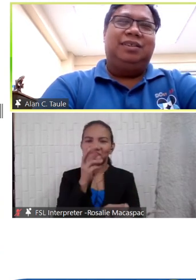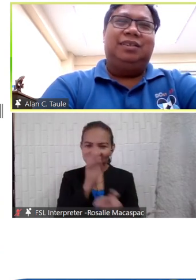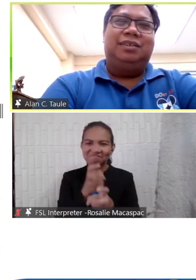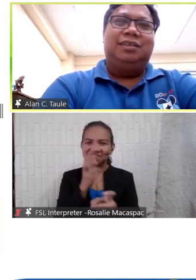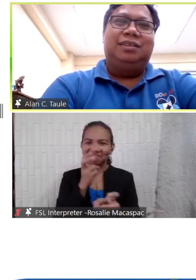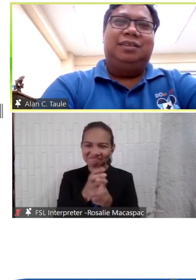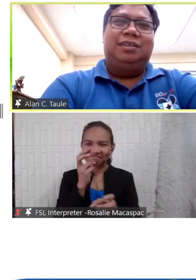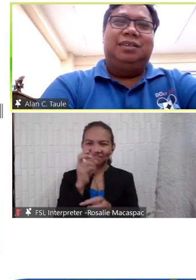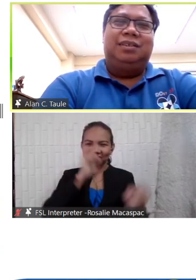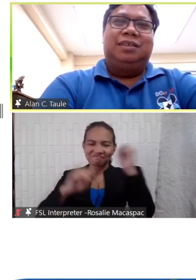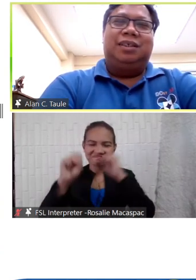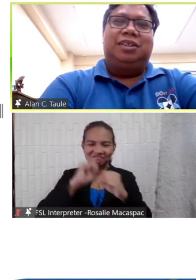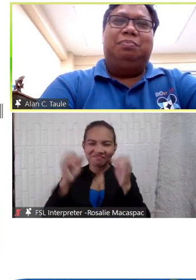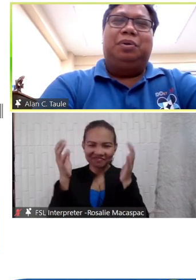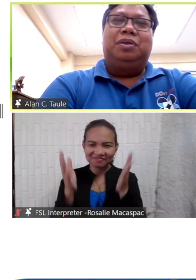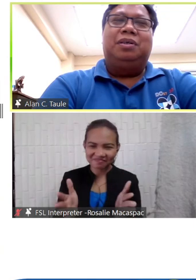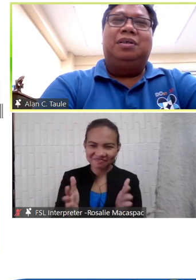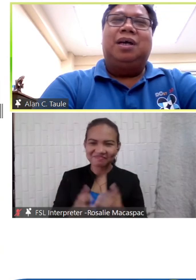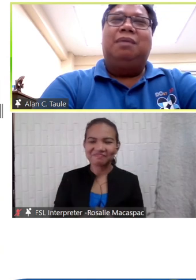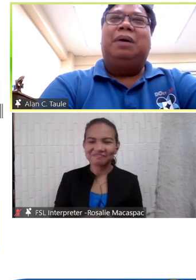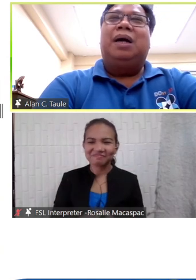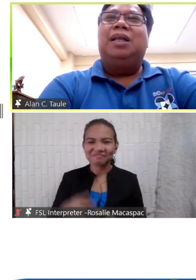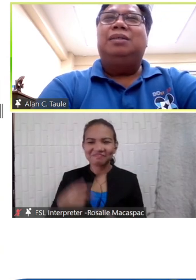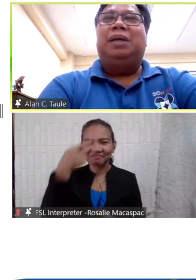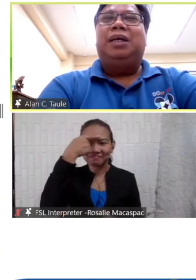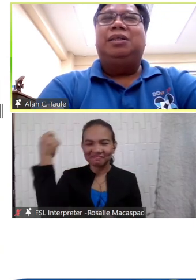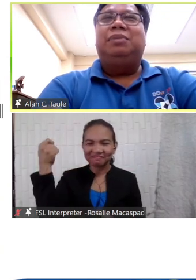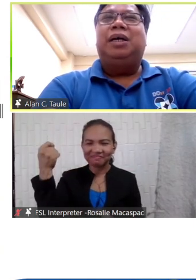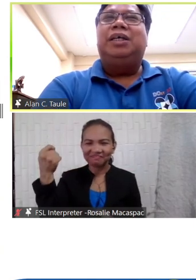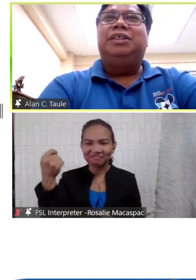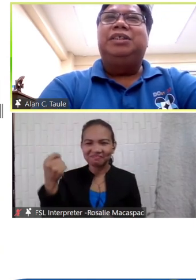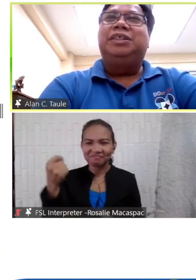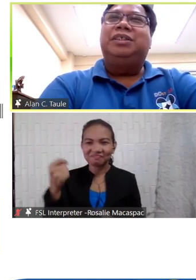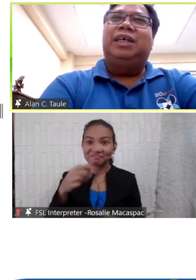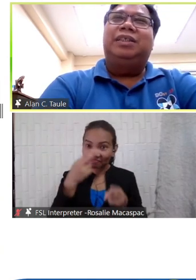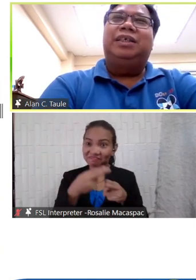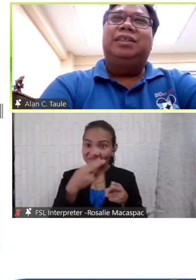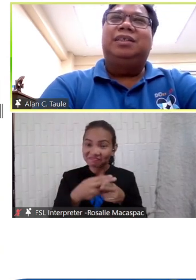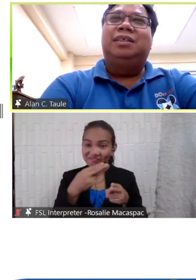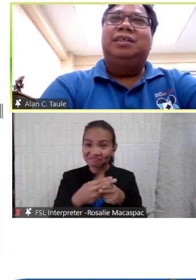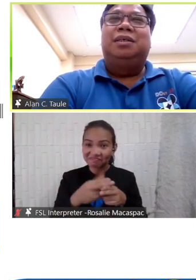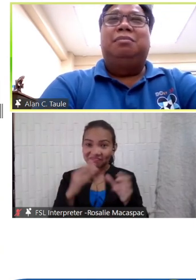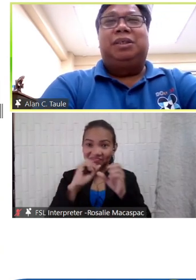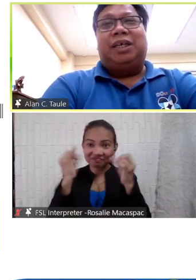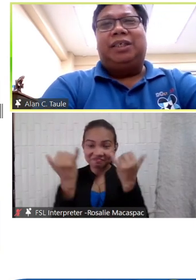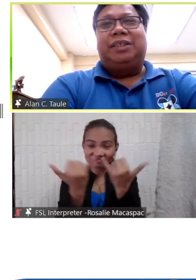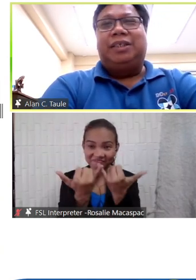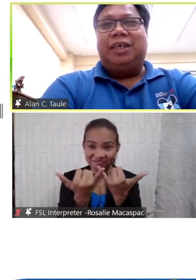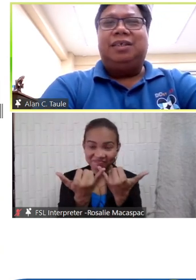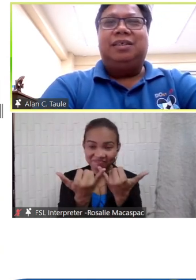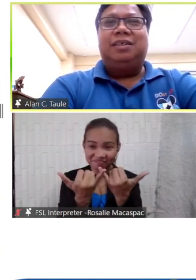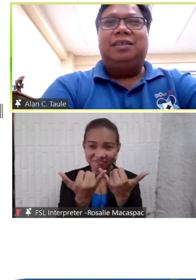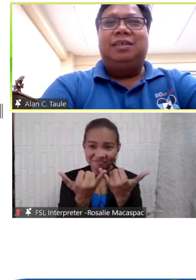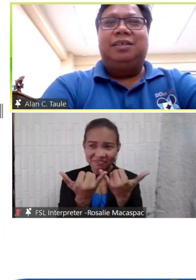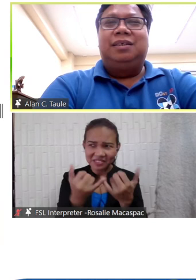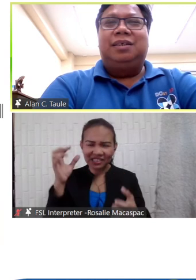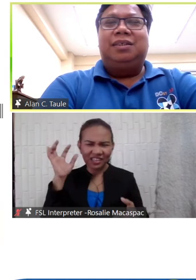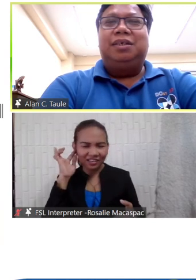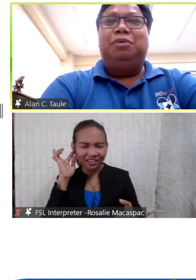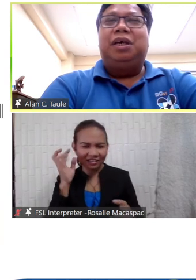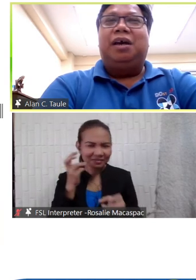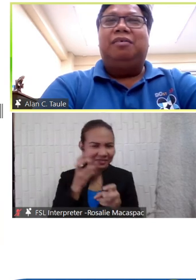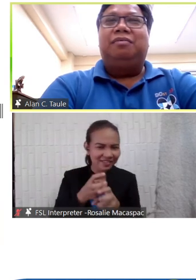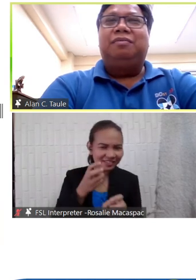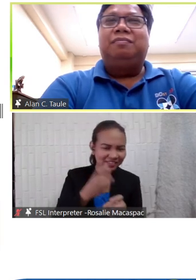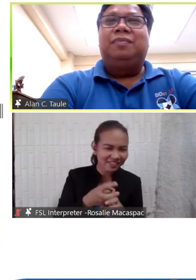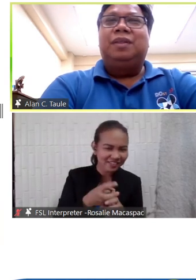scientist. Kasi po, ang pangalan pa lang ng mga agencies natin, masakit na.